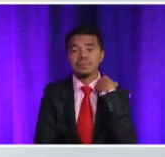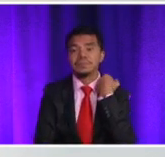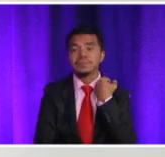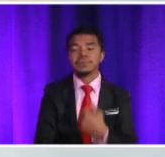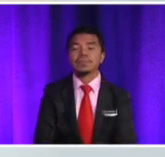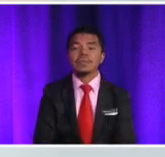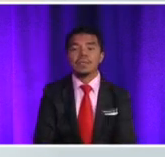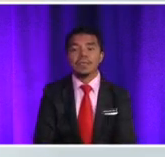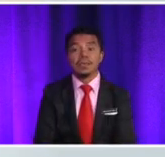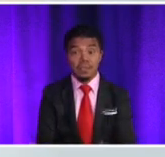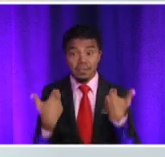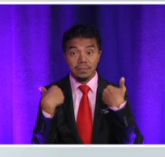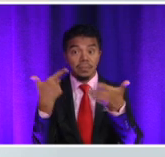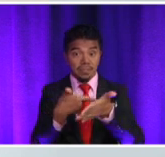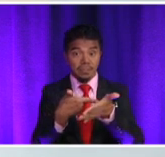lagi